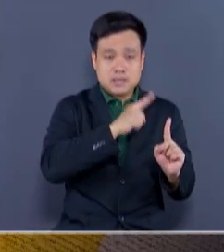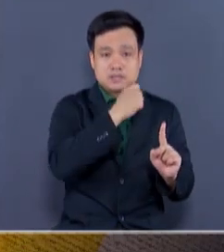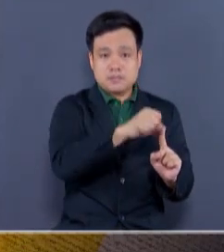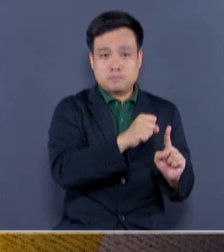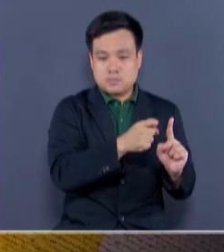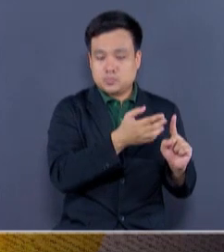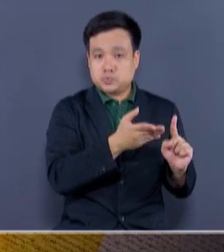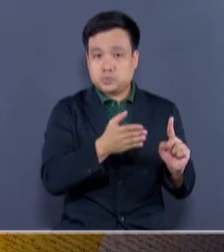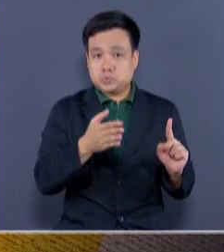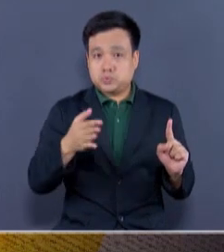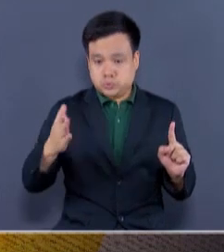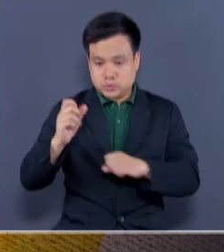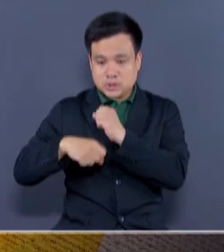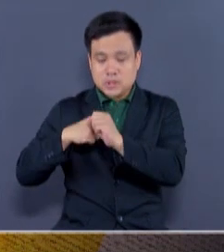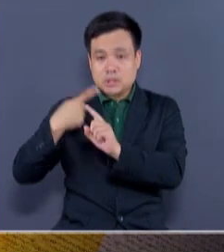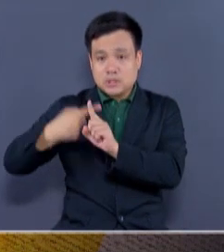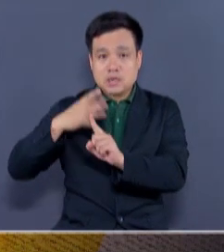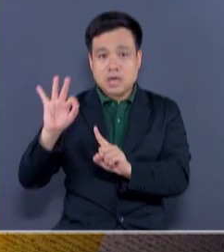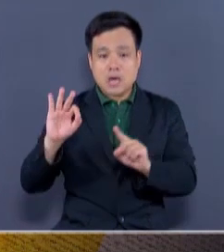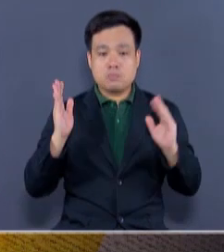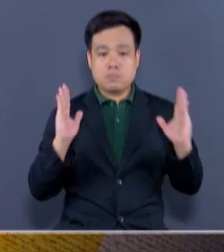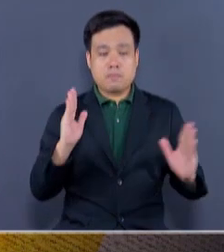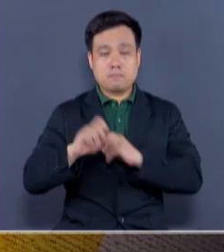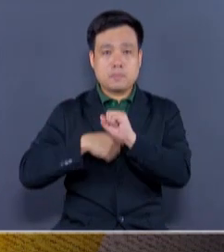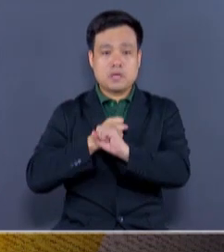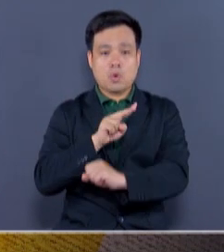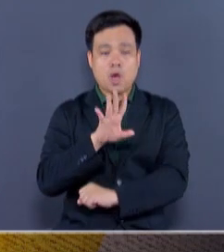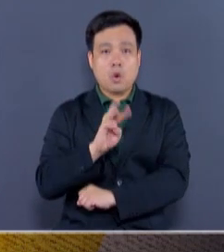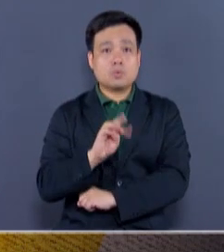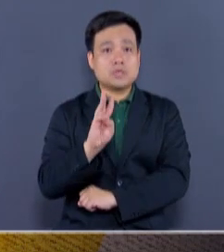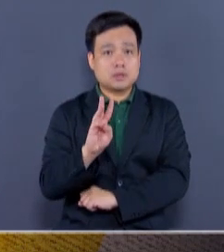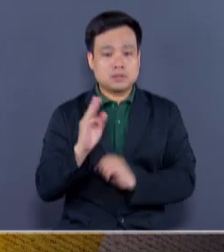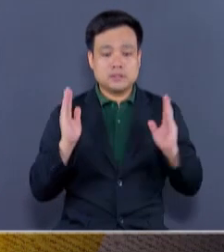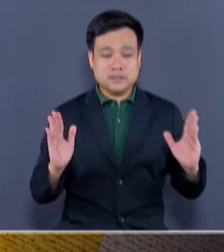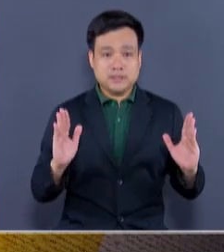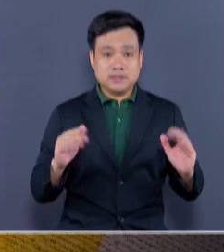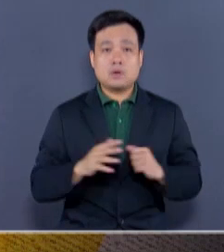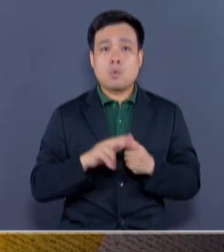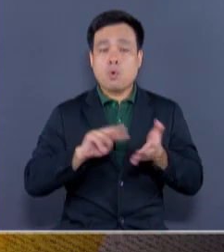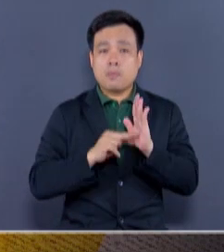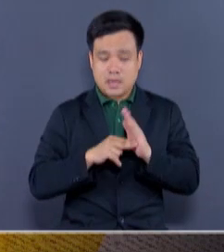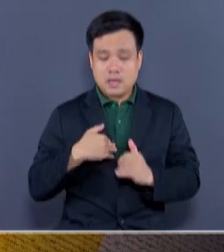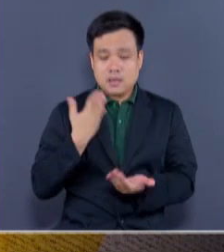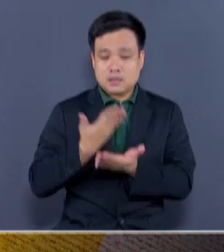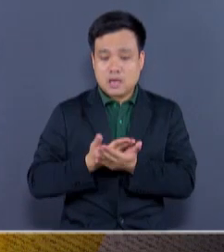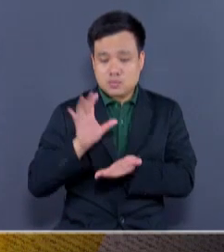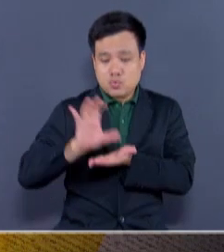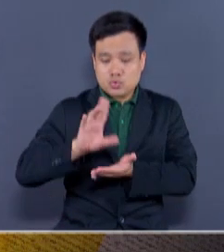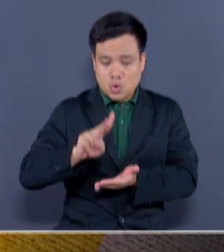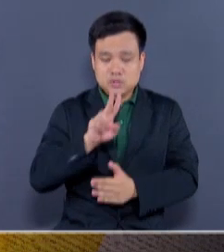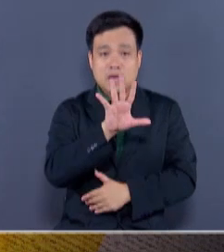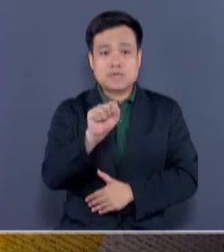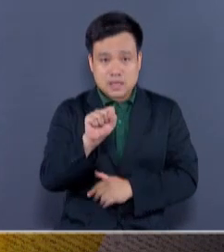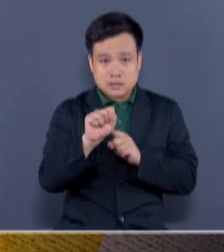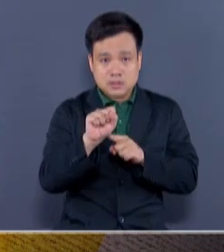ายน2567นี่ฮะคุณผู้ชมฮะและก็ที่สำคัญดูตามหน้าจอตอนนี้เลยเงินต้นต้องไม่เกิน 300,000 บาทได้ทั้งสถ